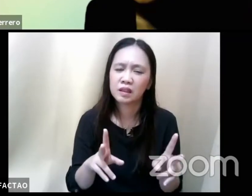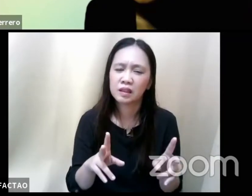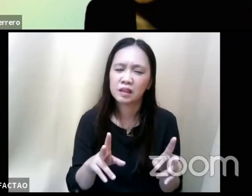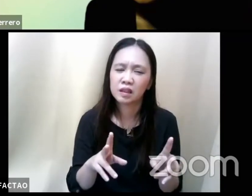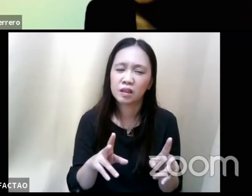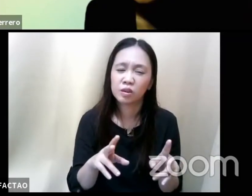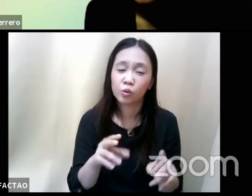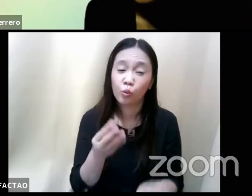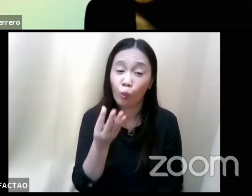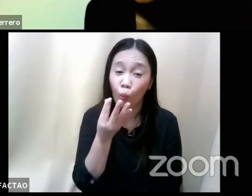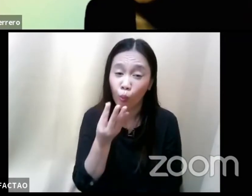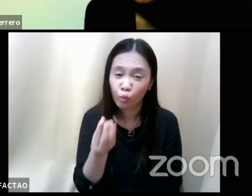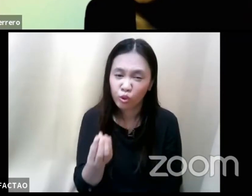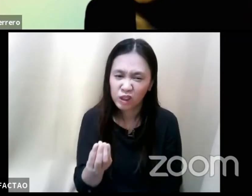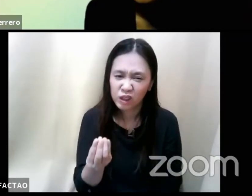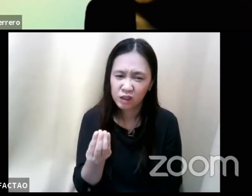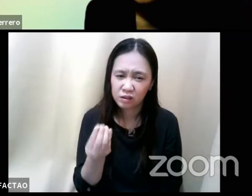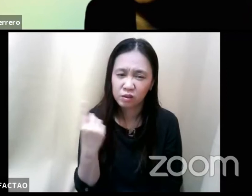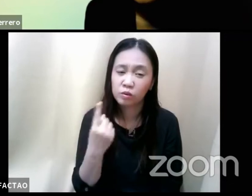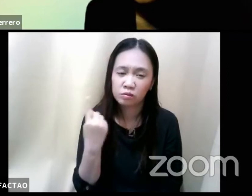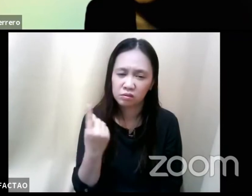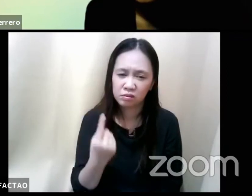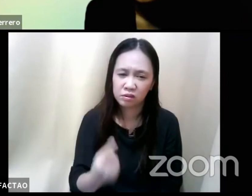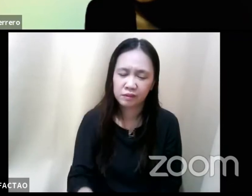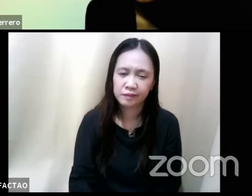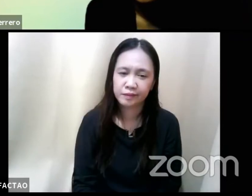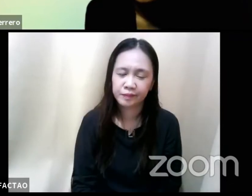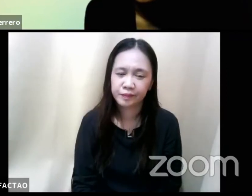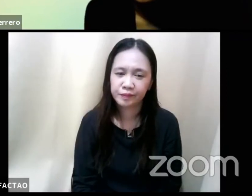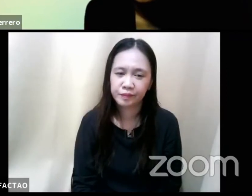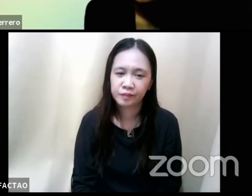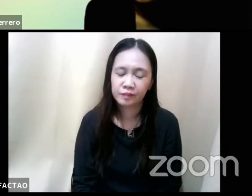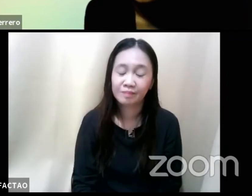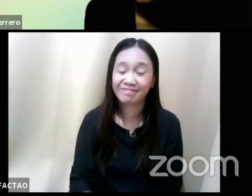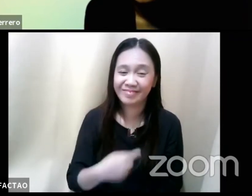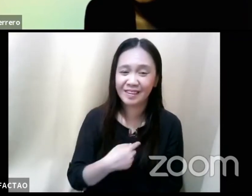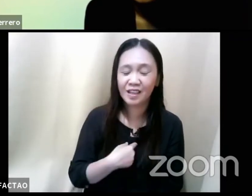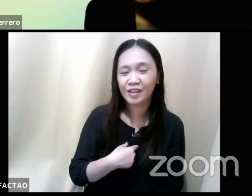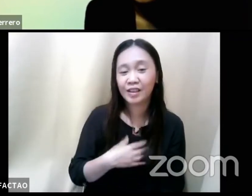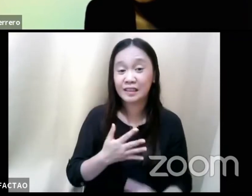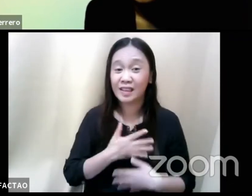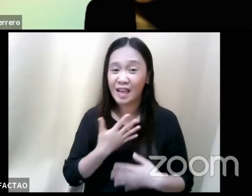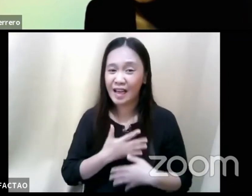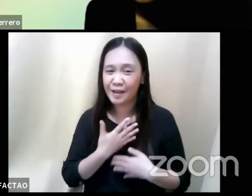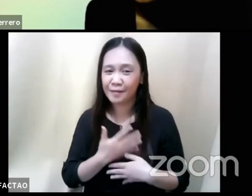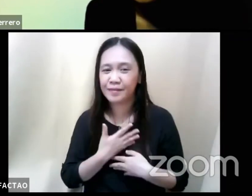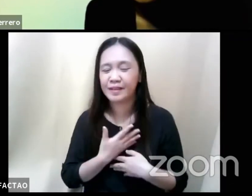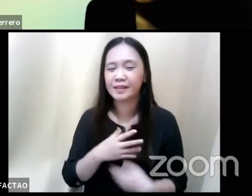maliit pa rin sa totoo lang po. So kaya maganda at natutuwa ako dito ang Norphil na